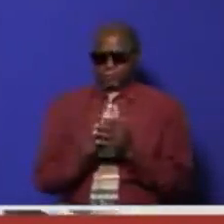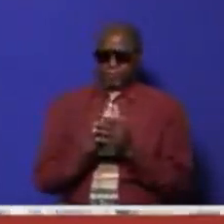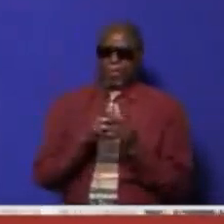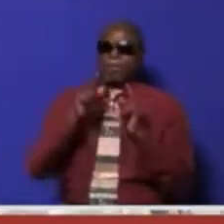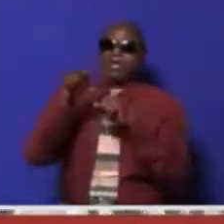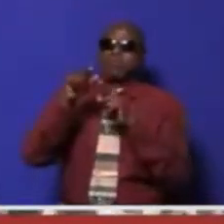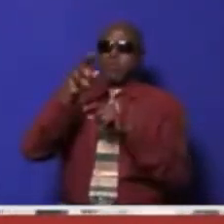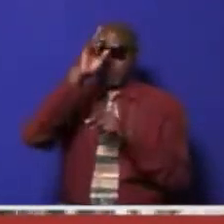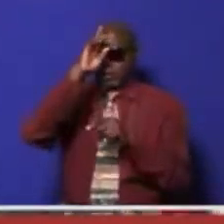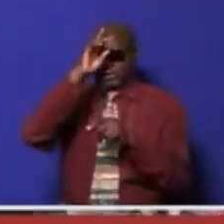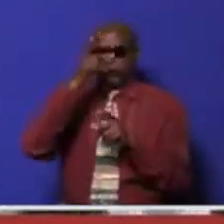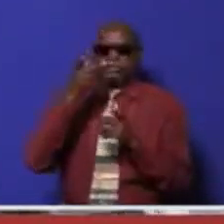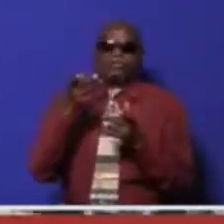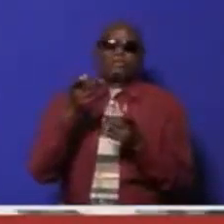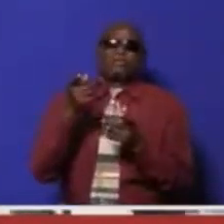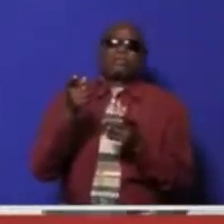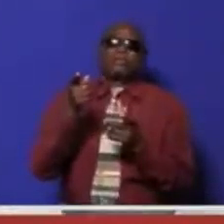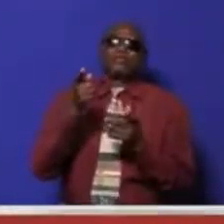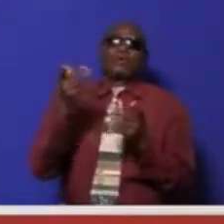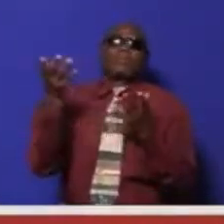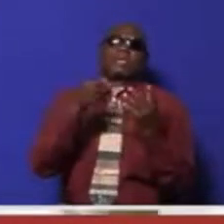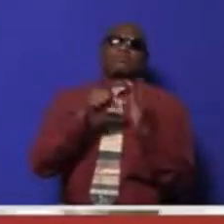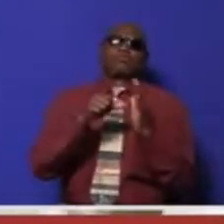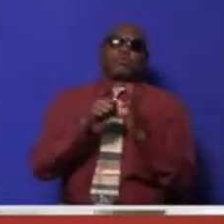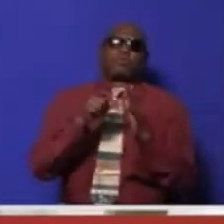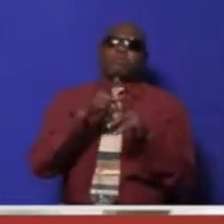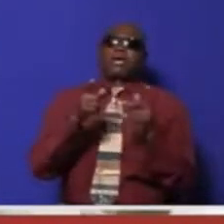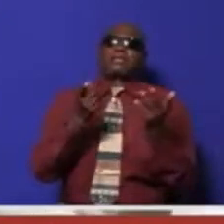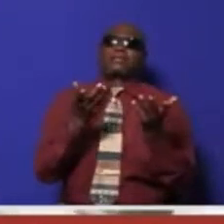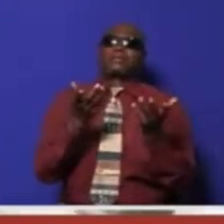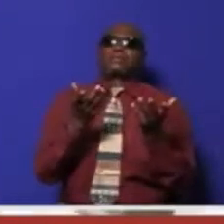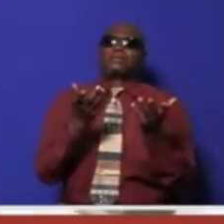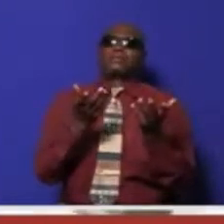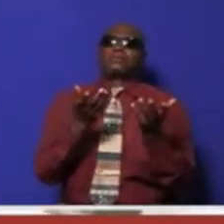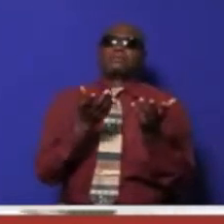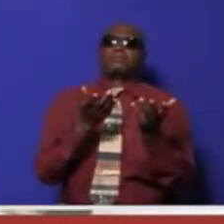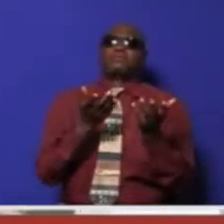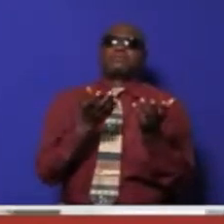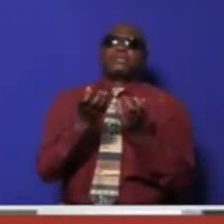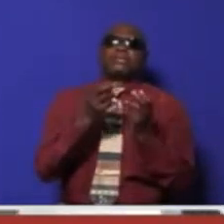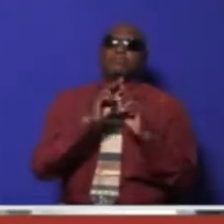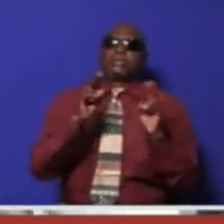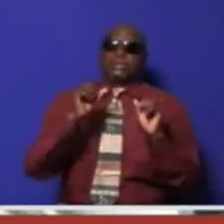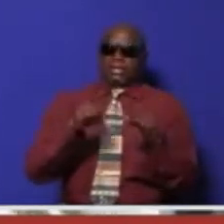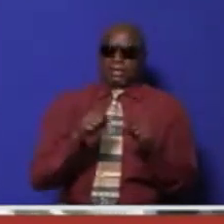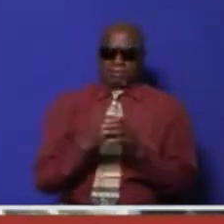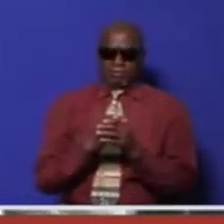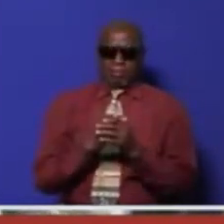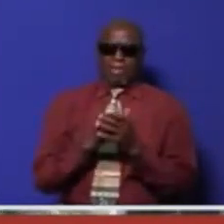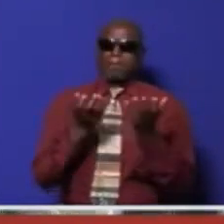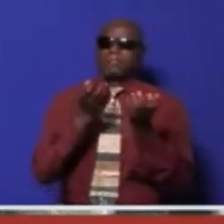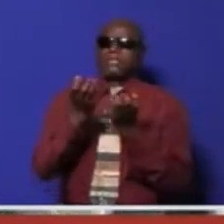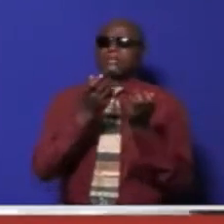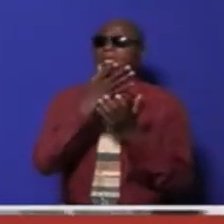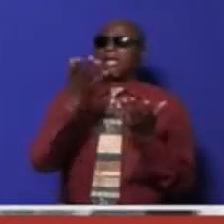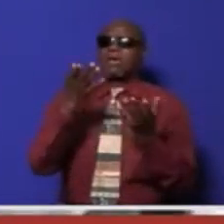ambayo hayangepelekea kufungwa kwa maduka yao. If you can look around, kila mahali kumefungwa, by the way. All the businesses are paralyzed completely. Kama